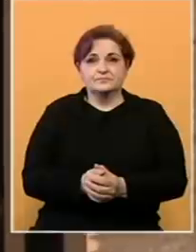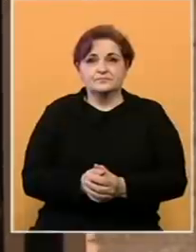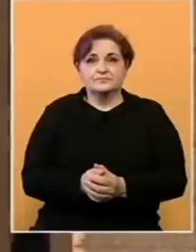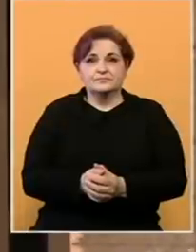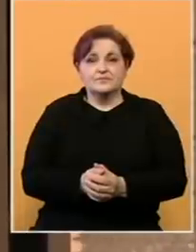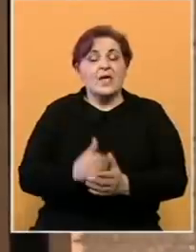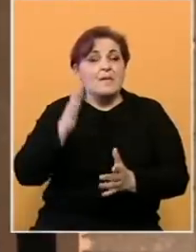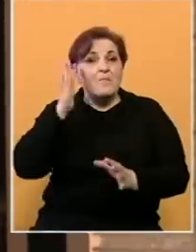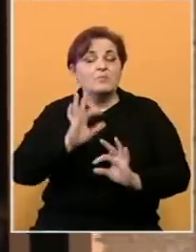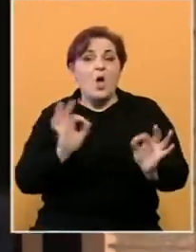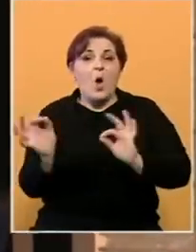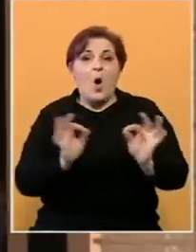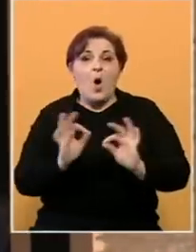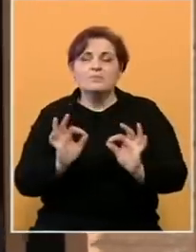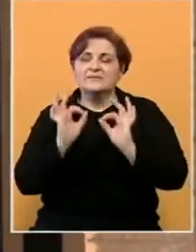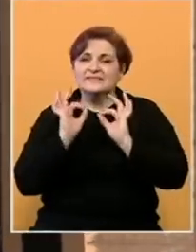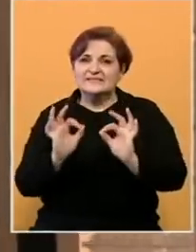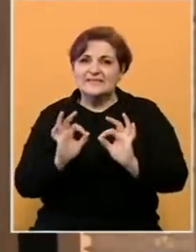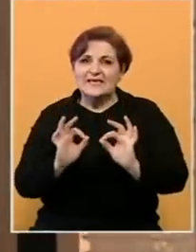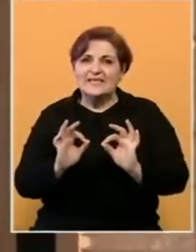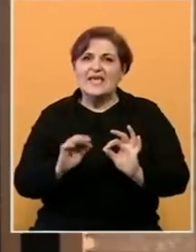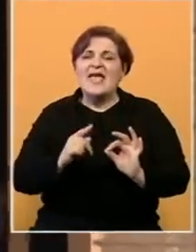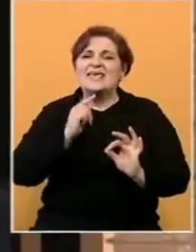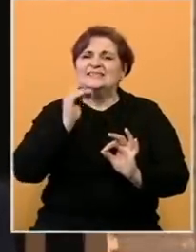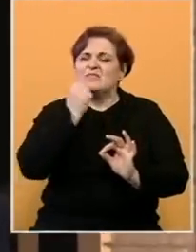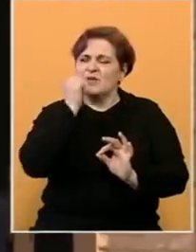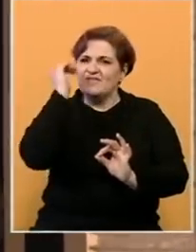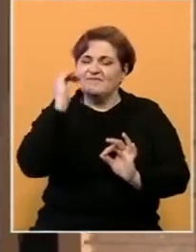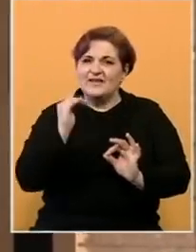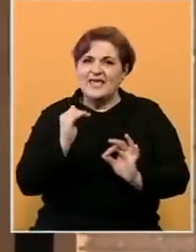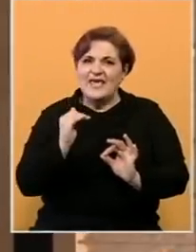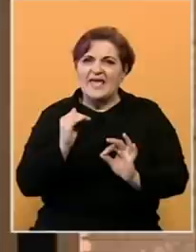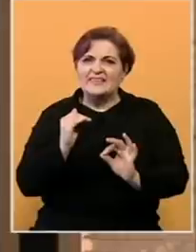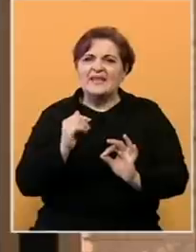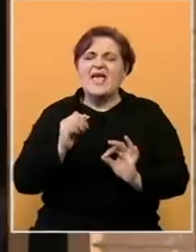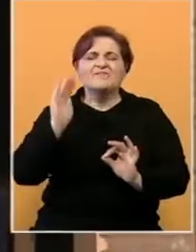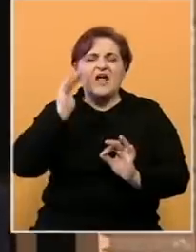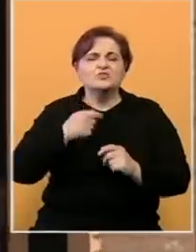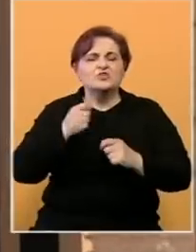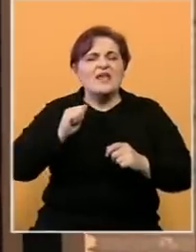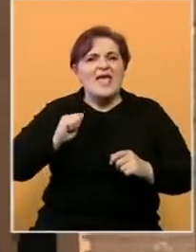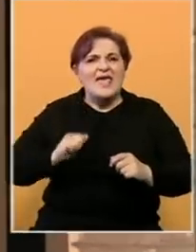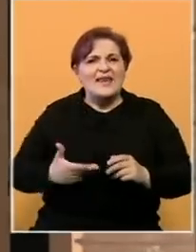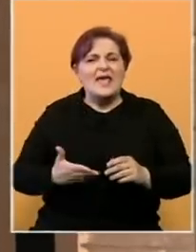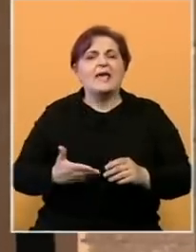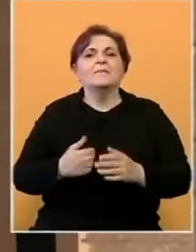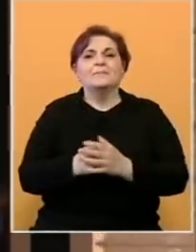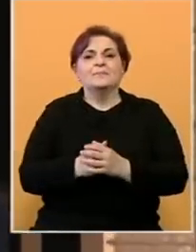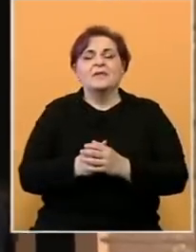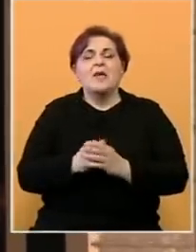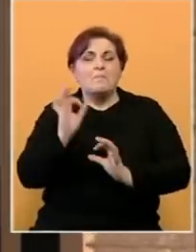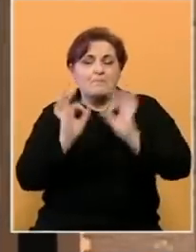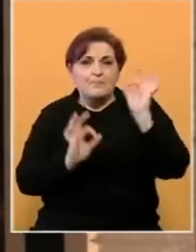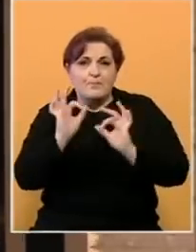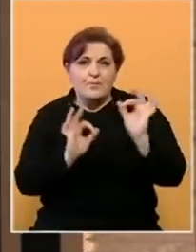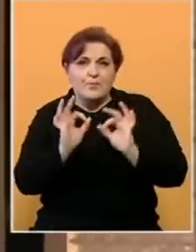Pobrinut ćemo se da osiguramo razinu sigurnosti iznad referentnih vrijednosti i vlada će uložiti napore da prekine neutemeljene glasine. Procijenili